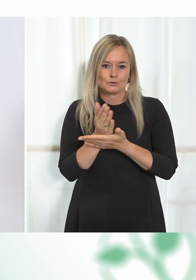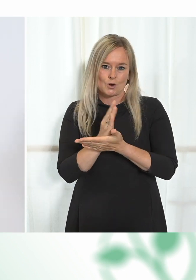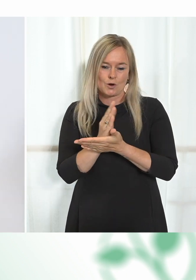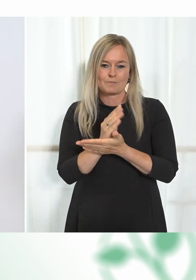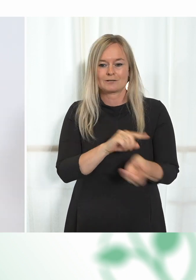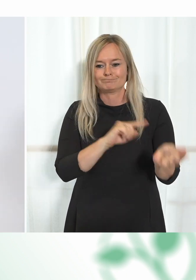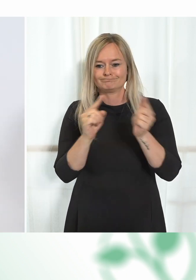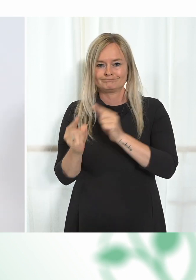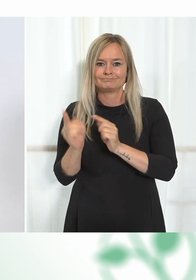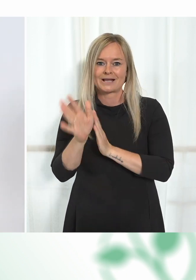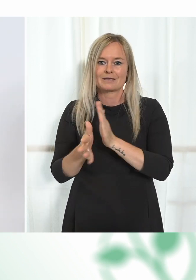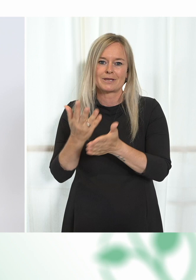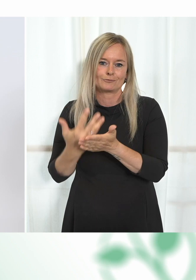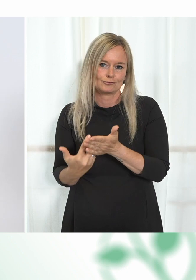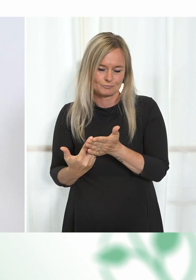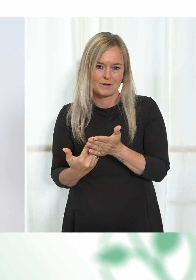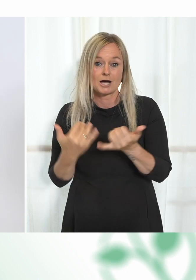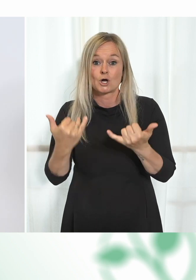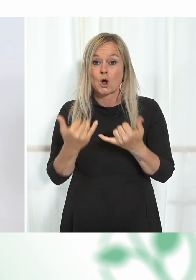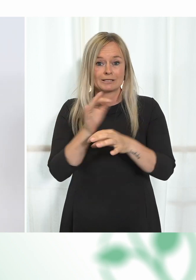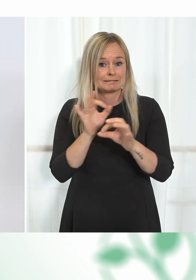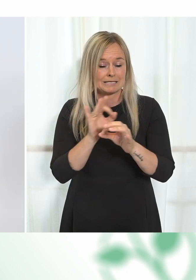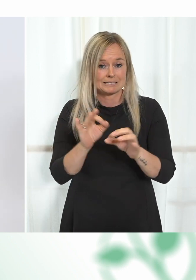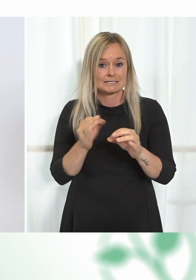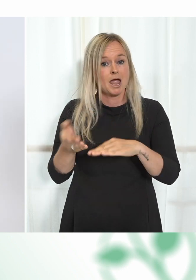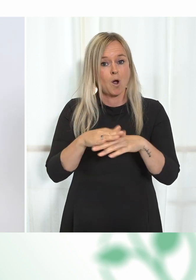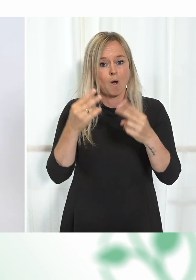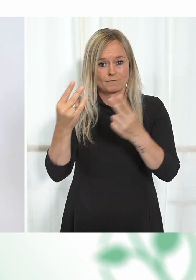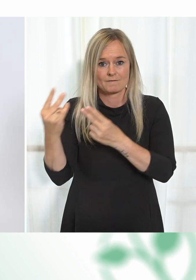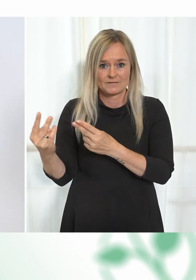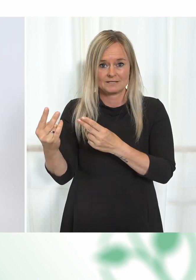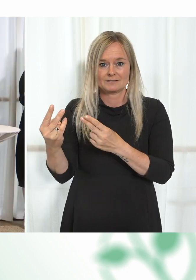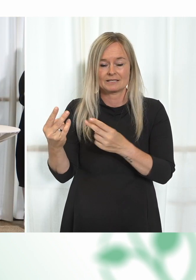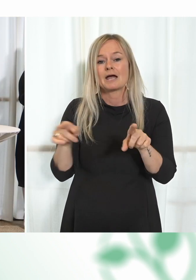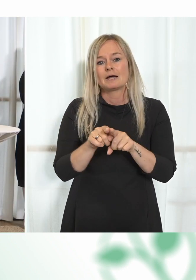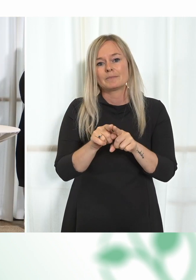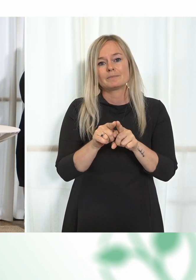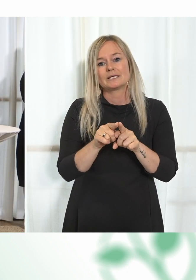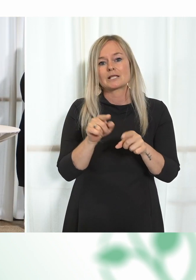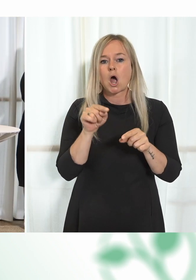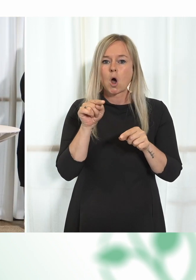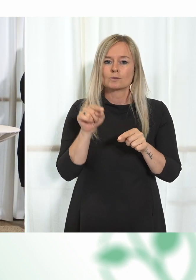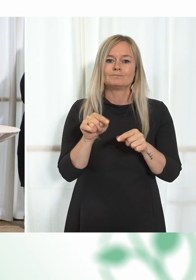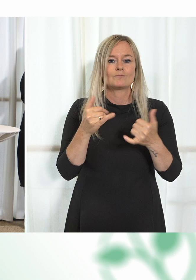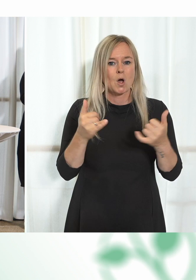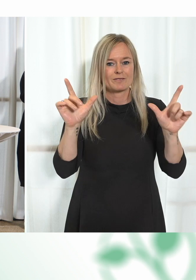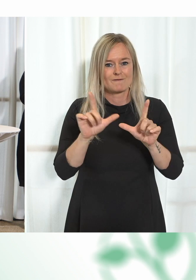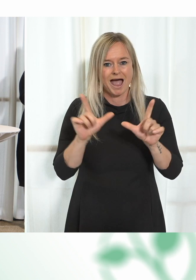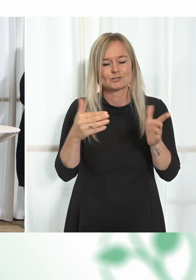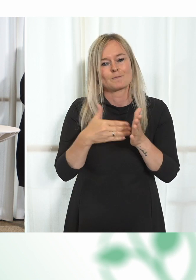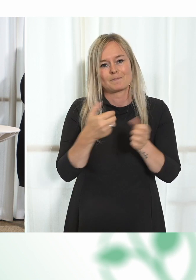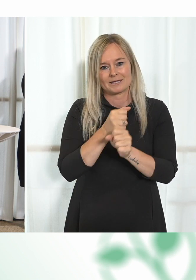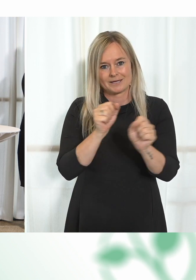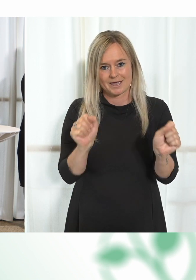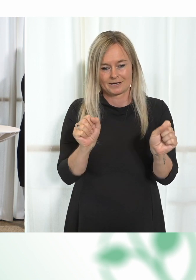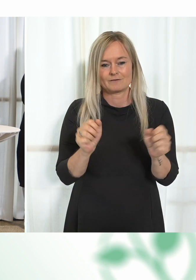auch dafür. Ganz wichtig, damit Formate wie diese auch barrierefrei und inklusiv konsumierbar sind. Aber Frau Rittberger, können